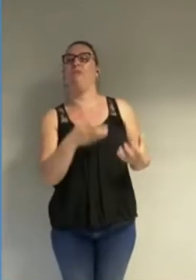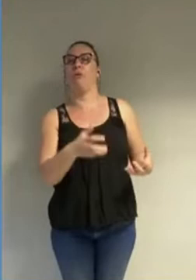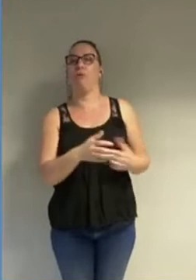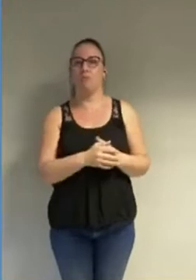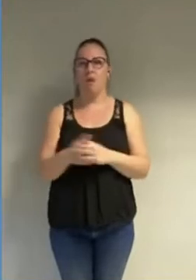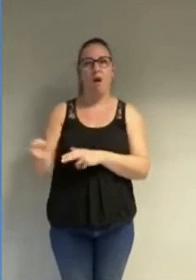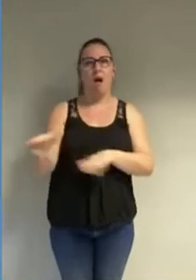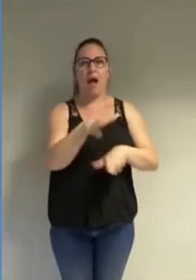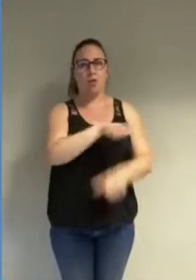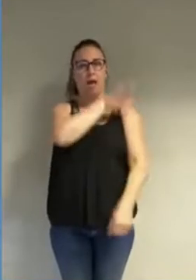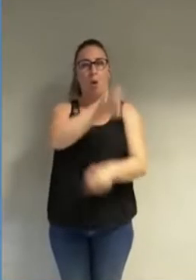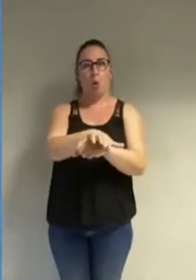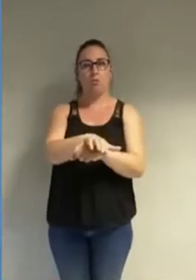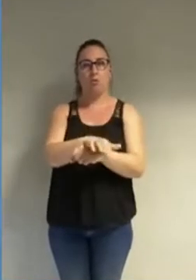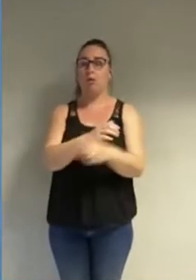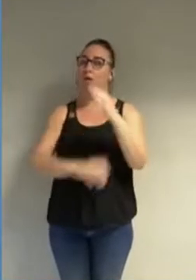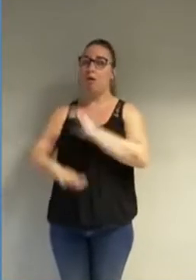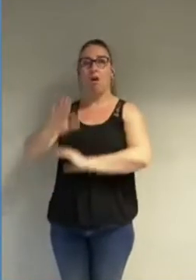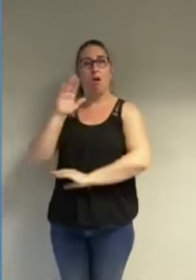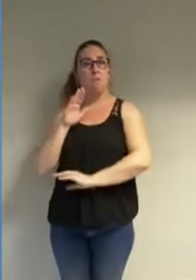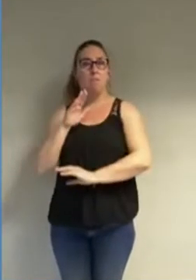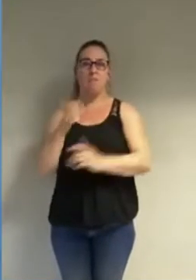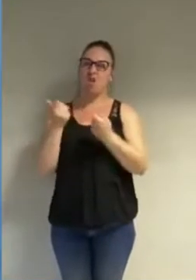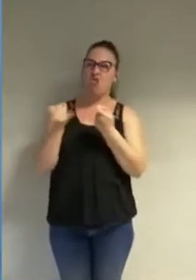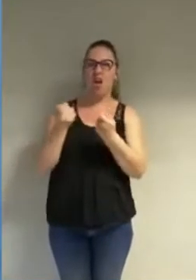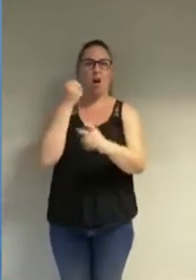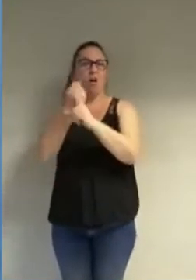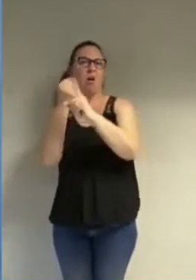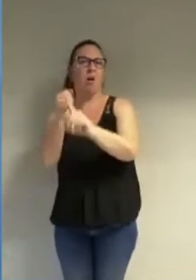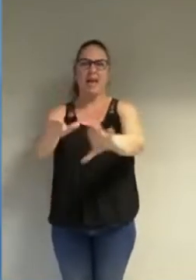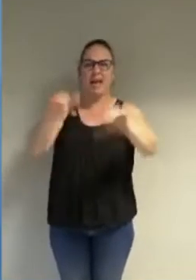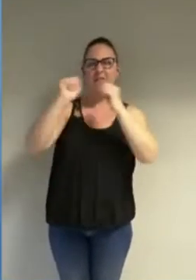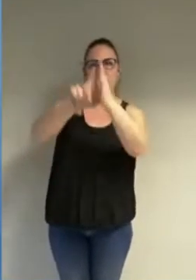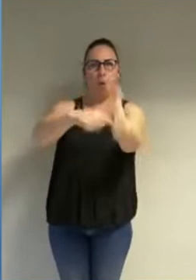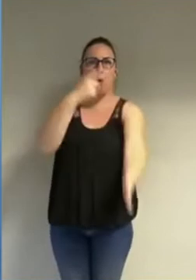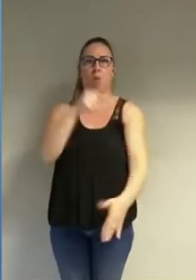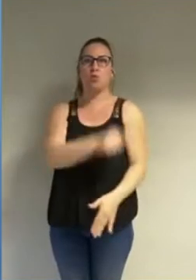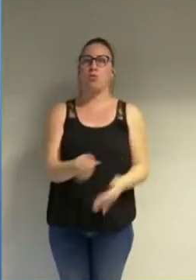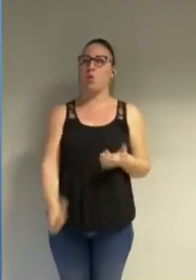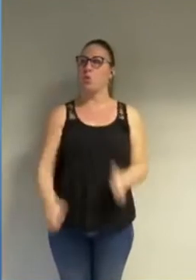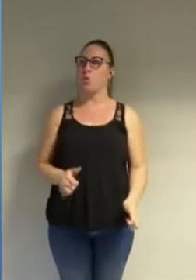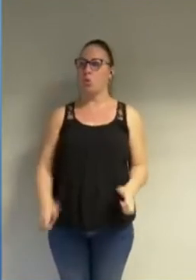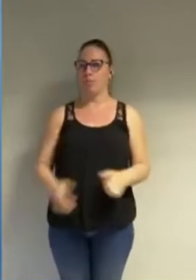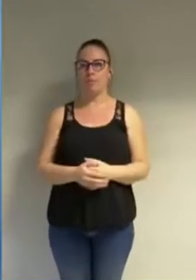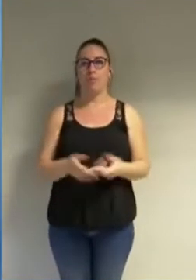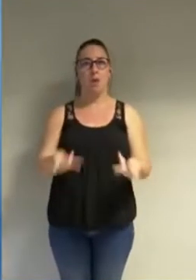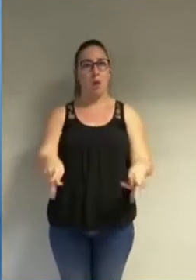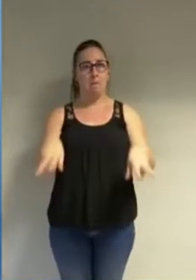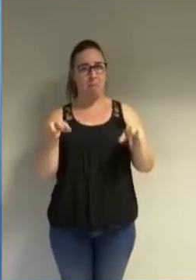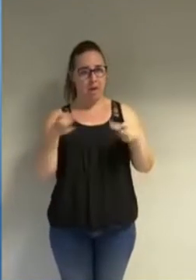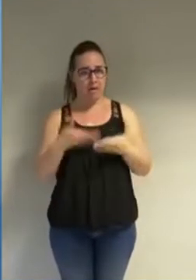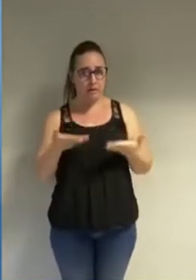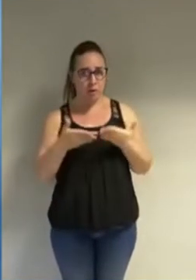les attentats, mais hostile aux moyens de les combattre. Depuis le pacifisme, depuis